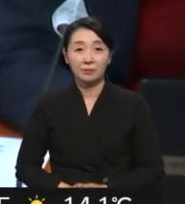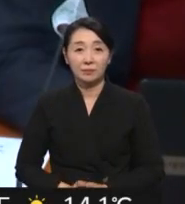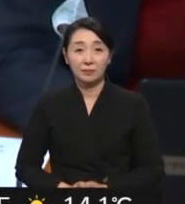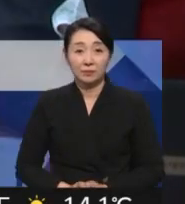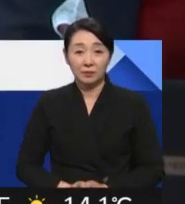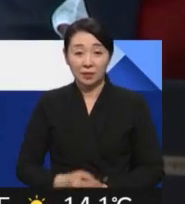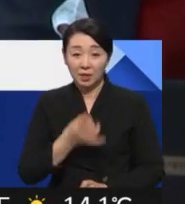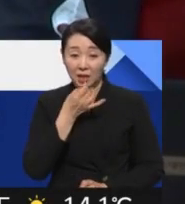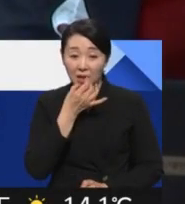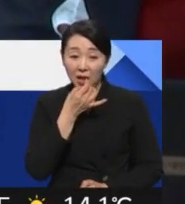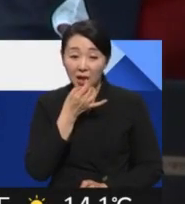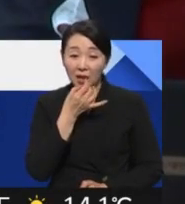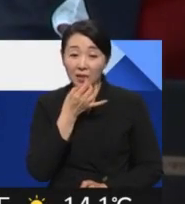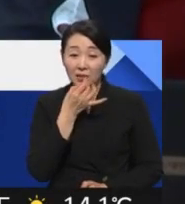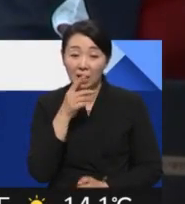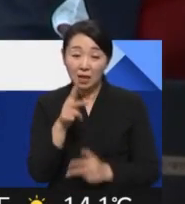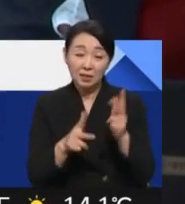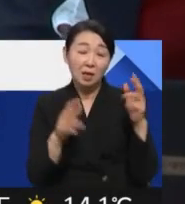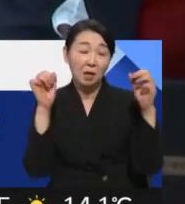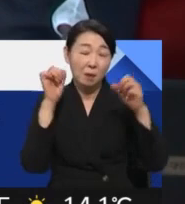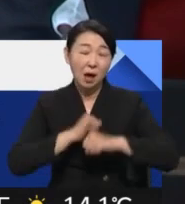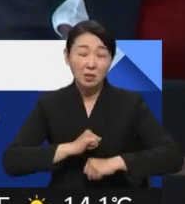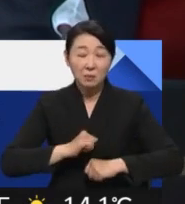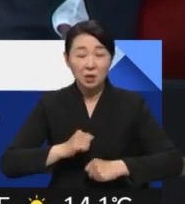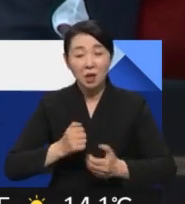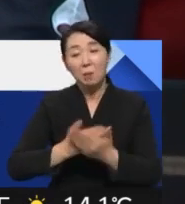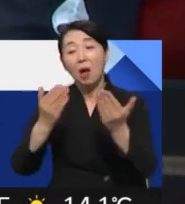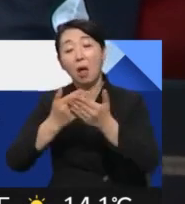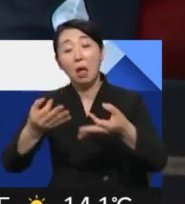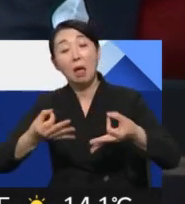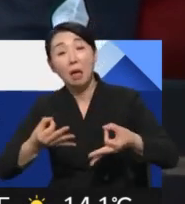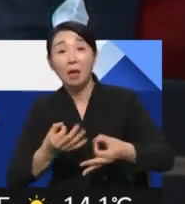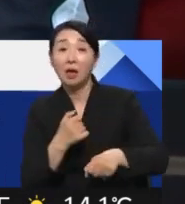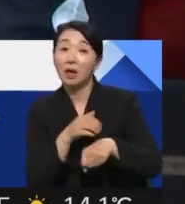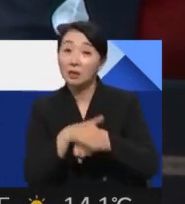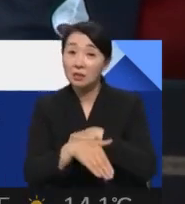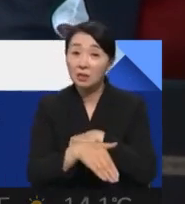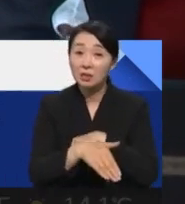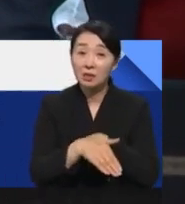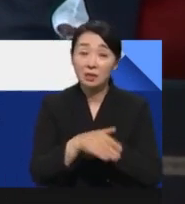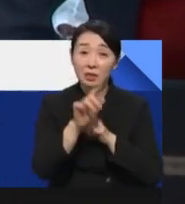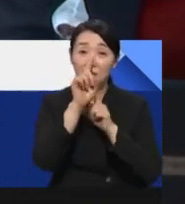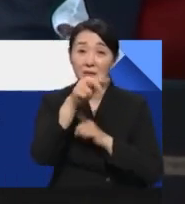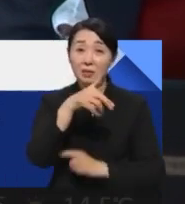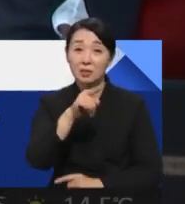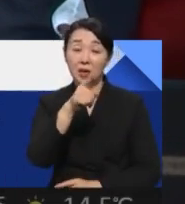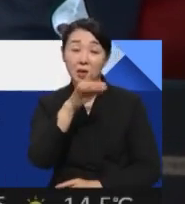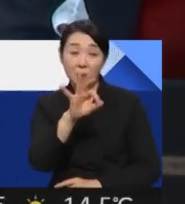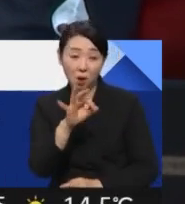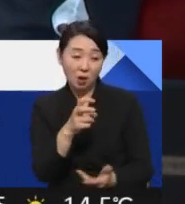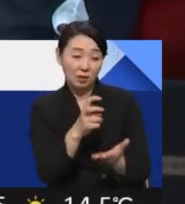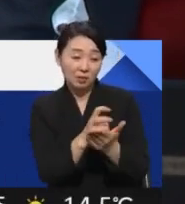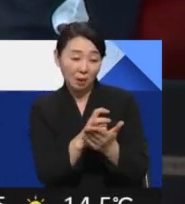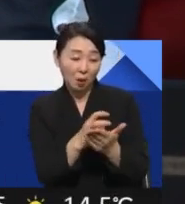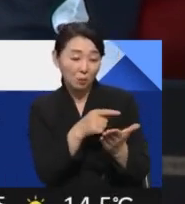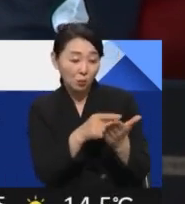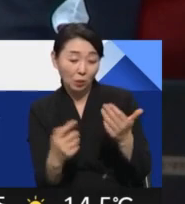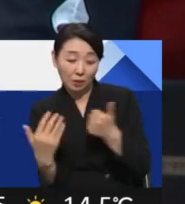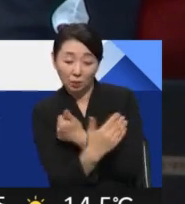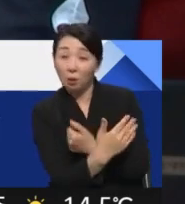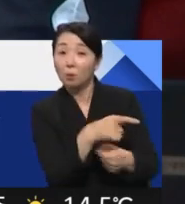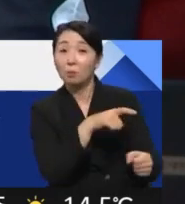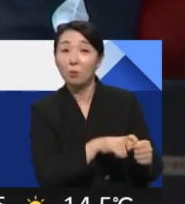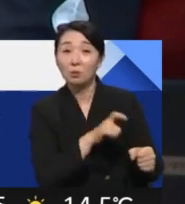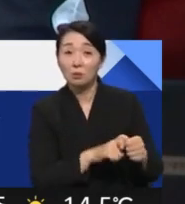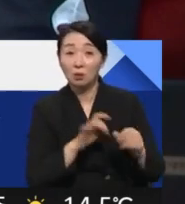쌀 산업을 망치는 포퓰리즘 정책입니다. 이재명 민주당 대표의 사법 리스크를 덮기 위해서 지금